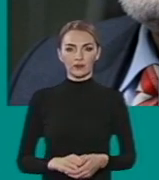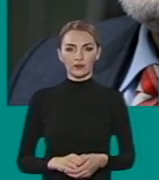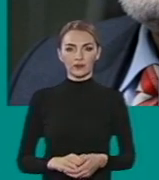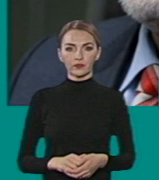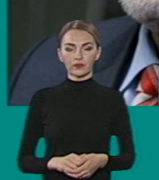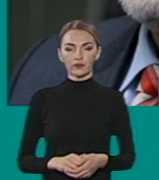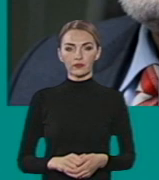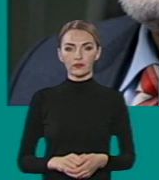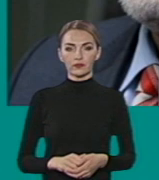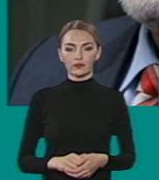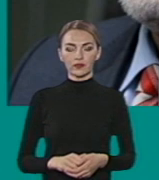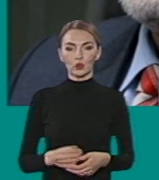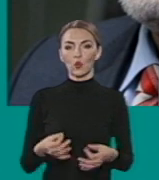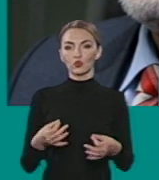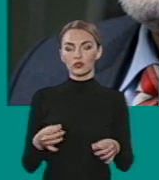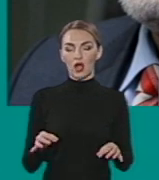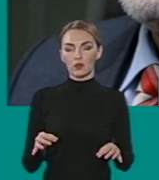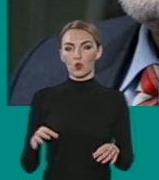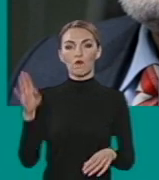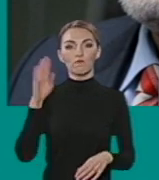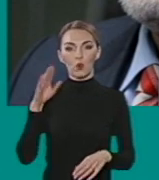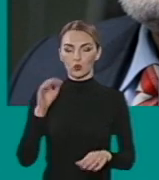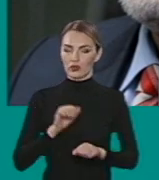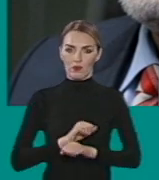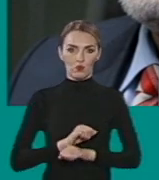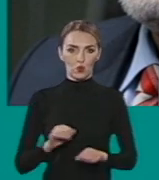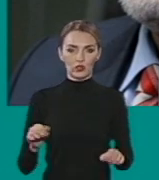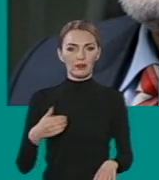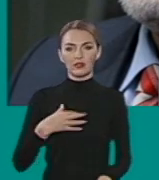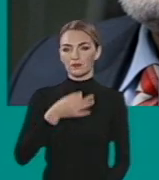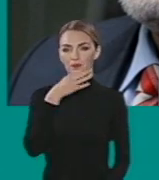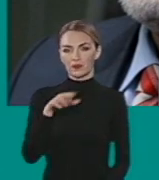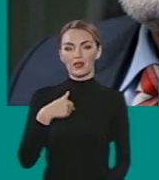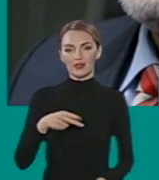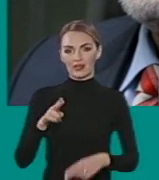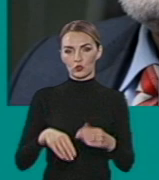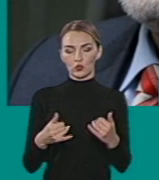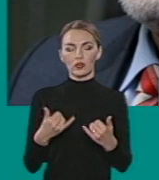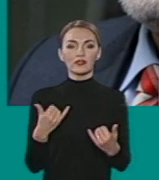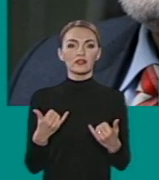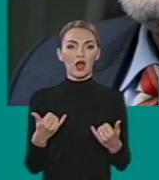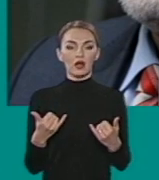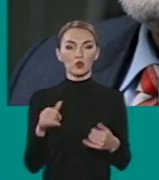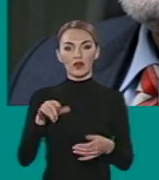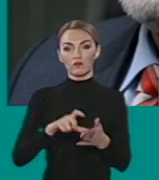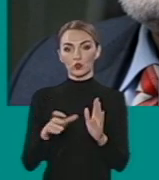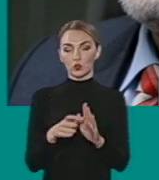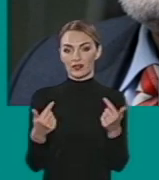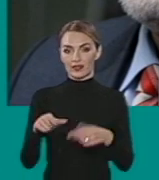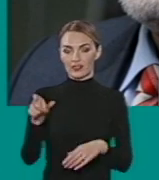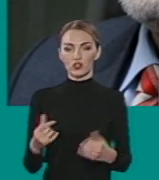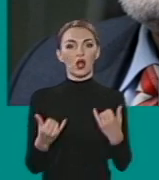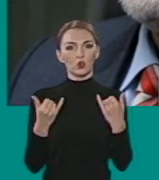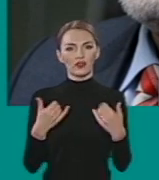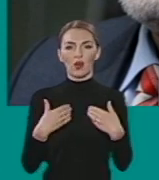і замість цього ми допускаємо воду, це не можна. І мені не сподобалося, я закінчую. От зараз у вас в студії ваш гість,